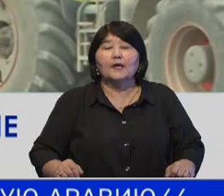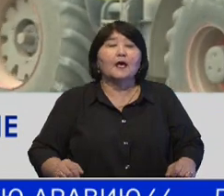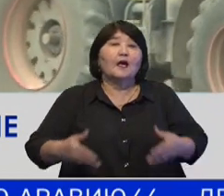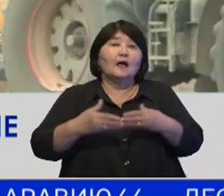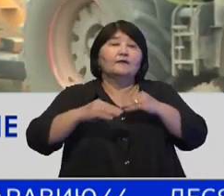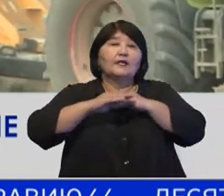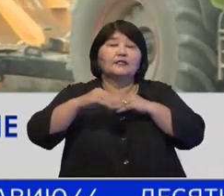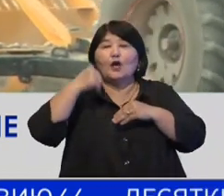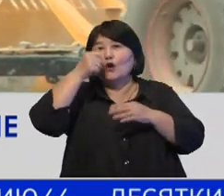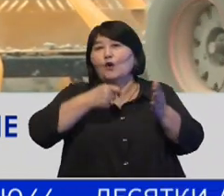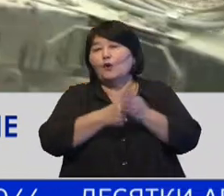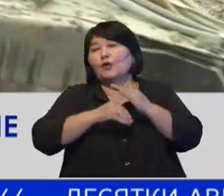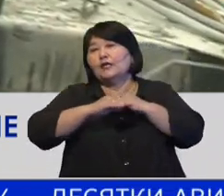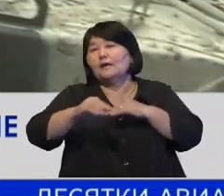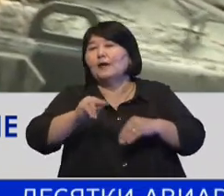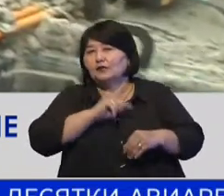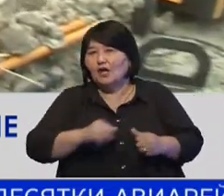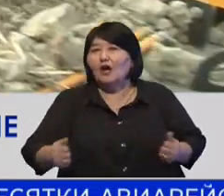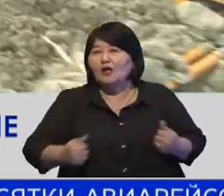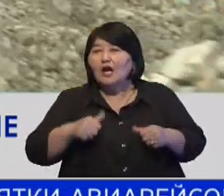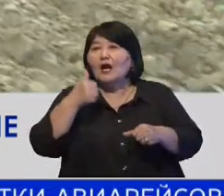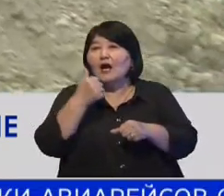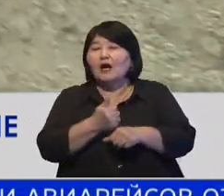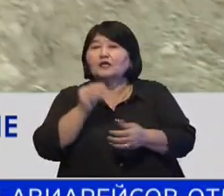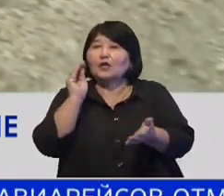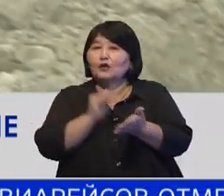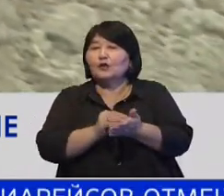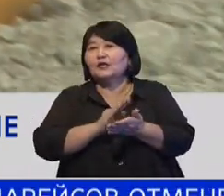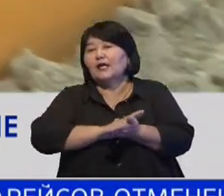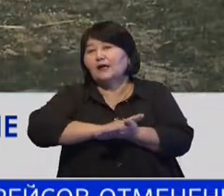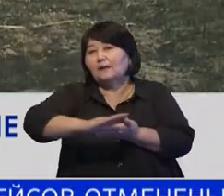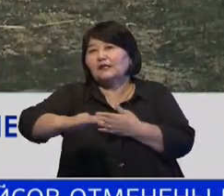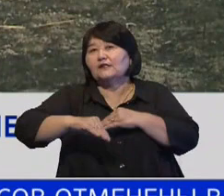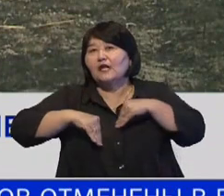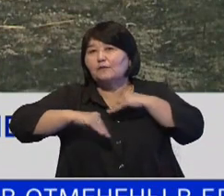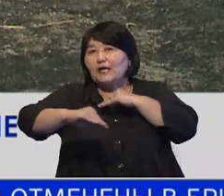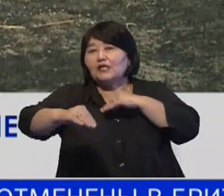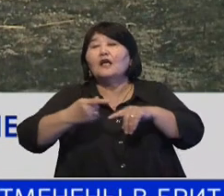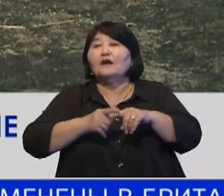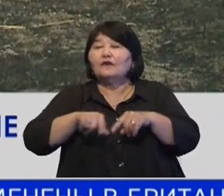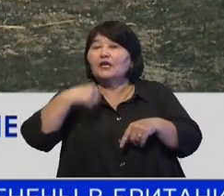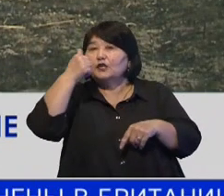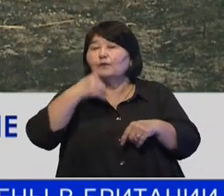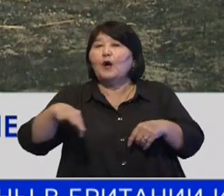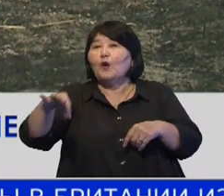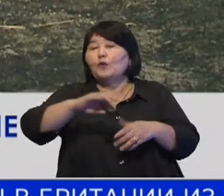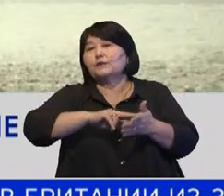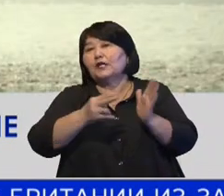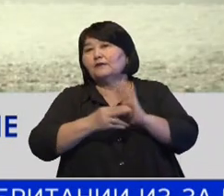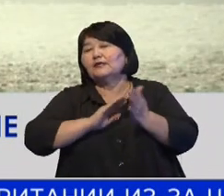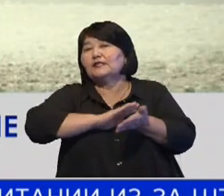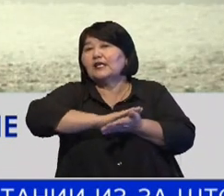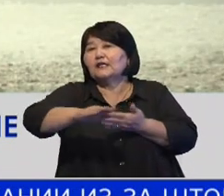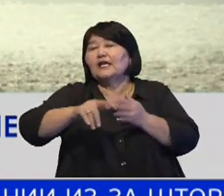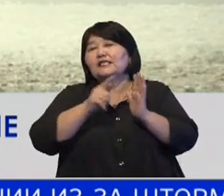Весенний день год кормит. На полях кипит работа. Основной акцент на лазерное выравнивание посевных площадей. В этом году по области планируется